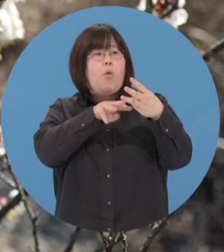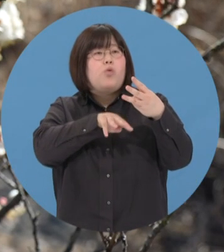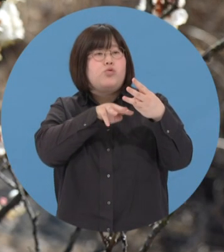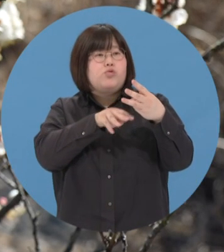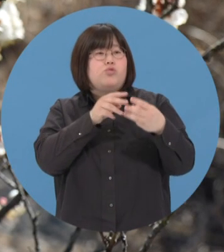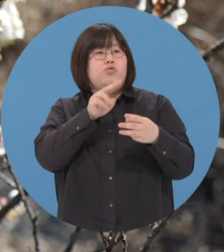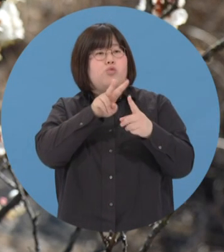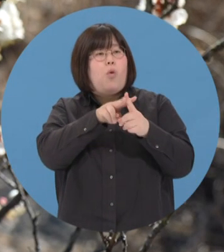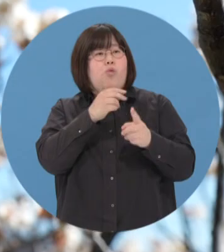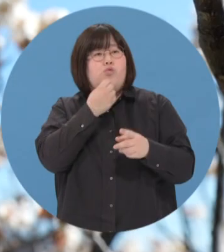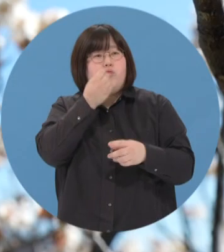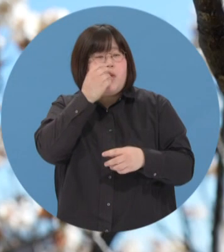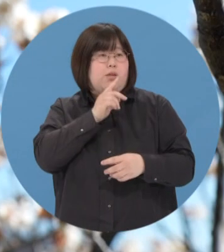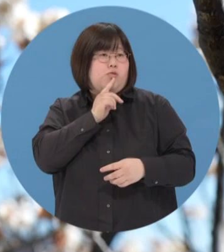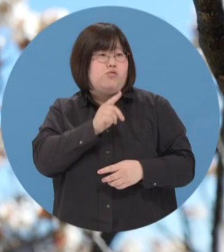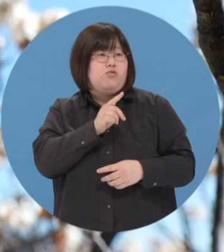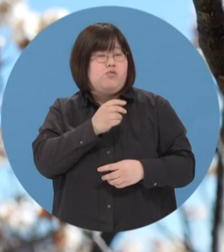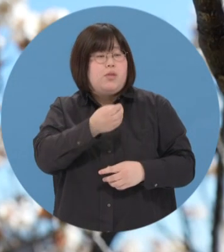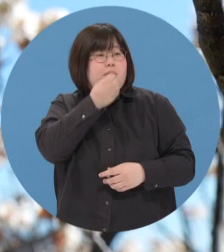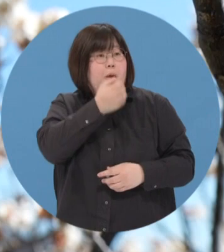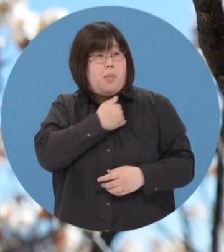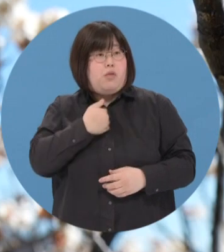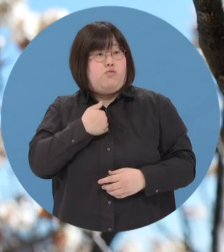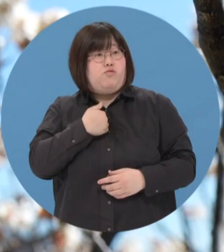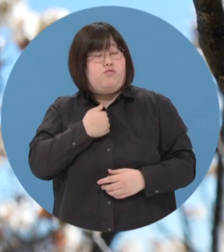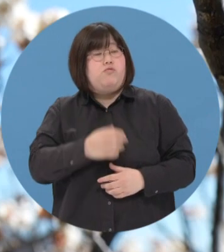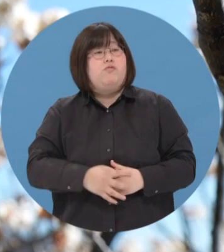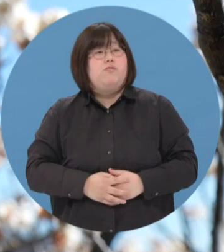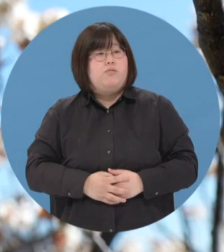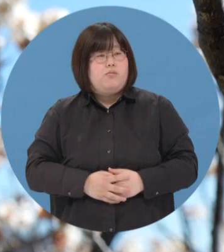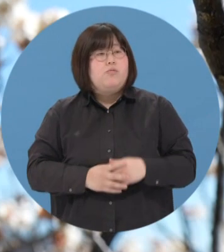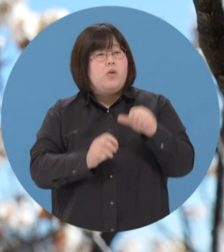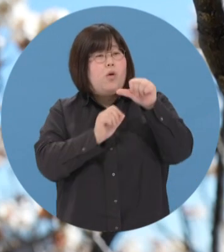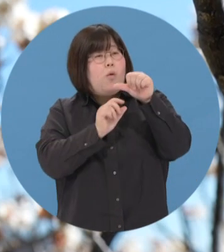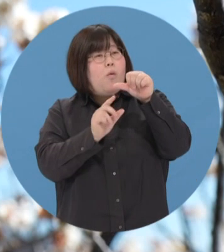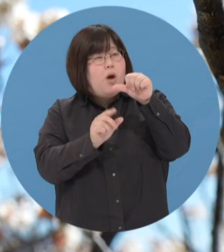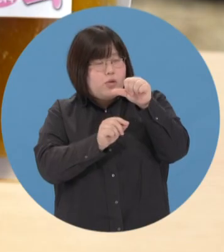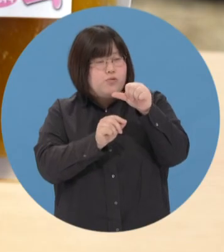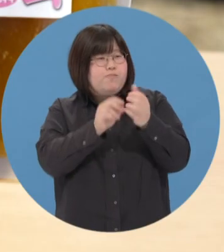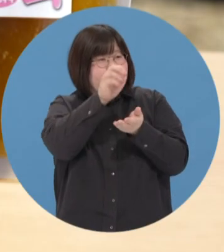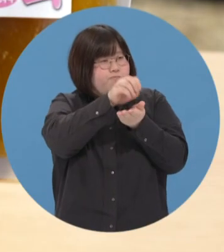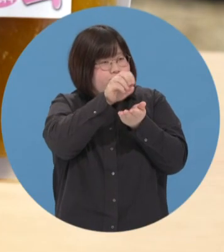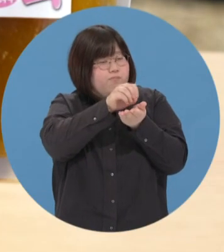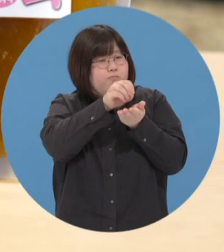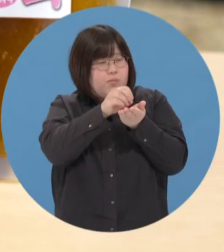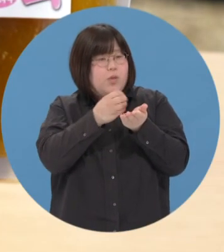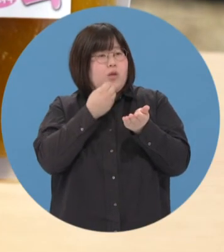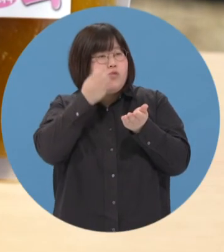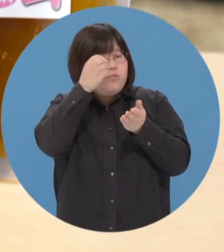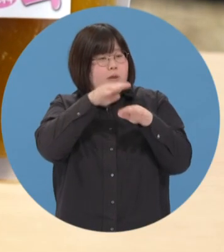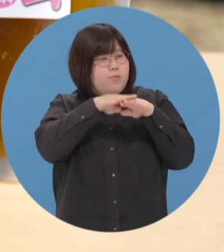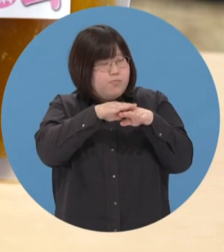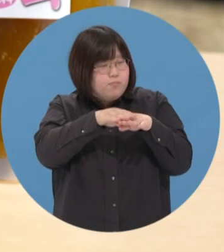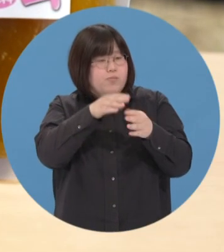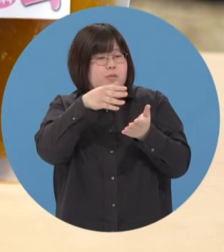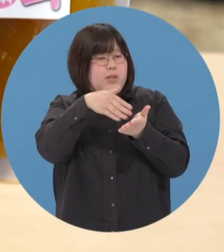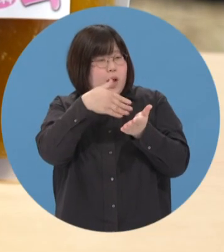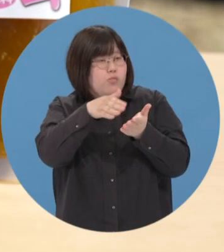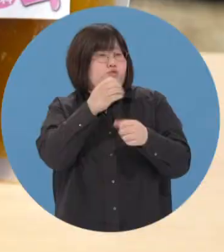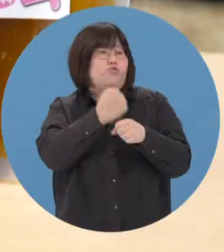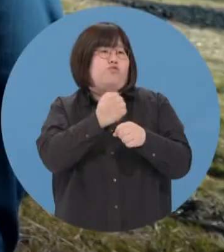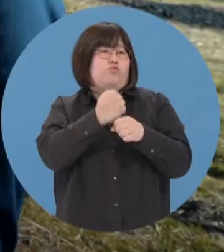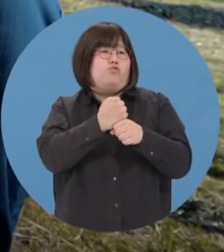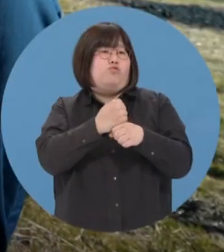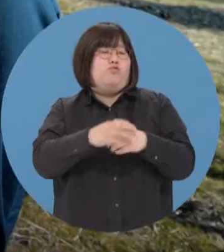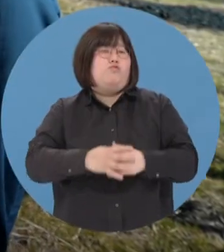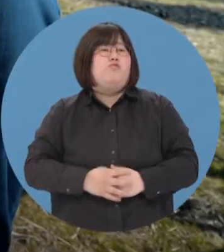はい、煮梅、食べる方の梅です。5月ぐらいに収穫をして梅漬けとか梅ジャムとかを作っていきます